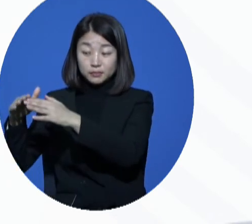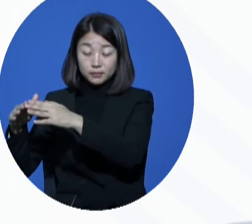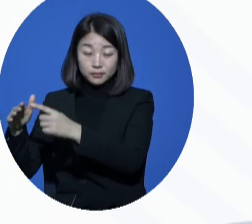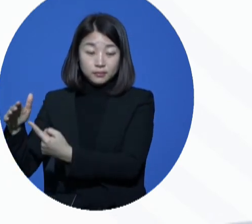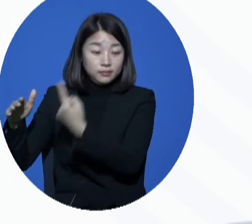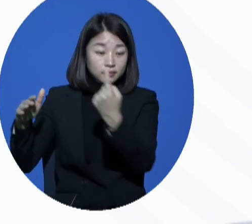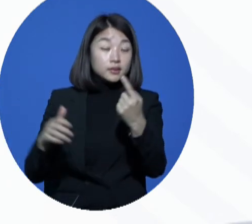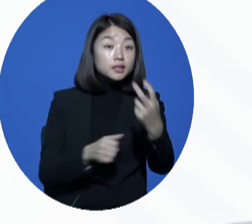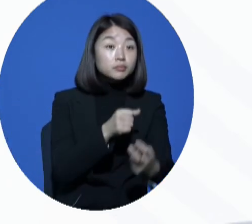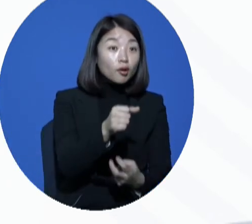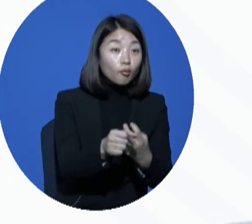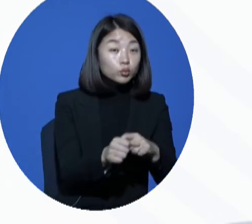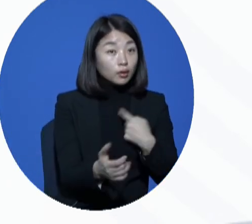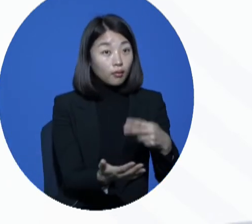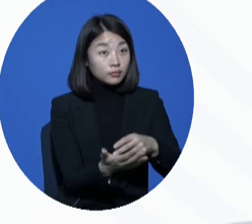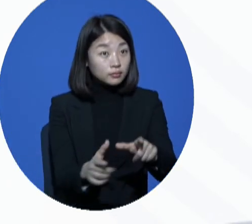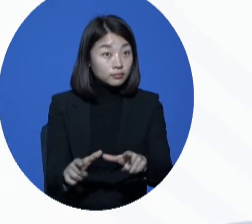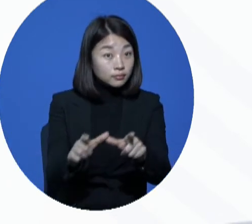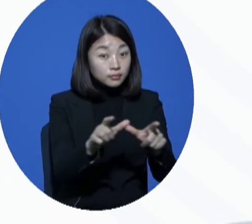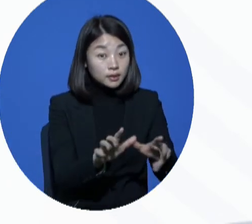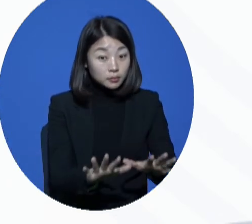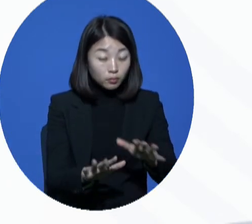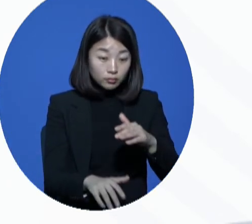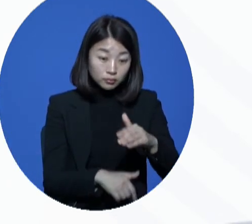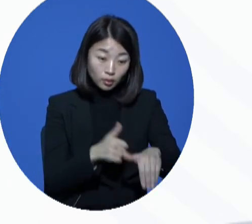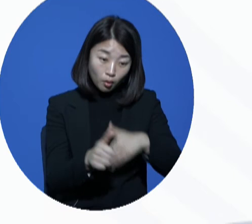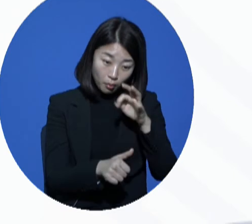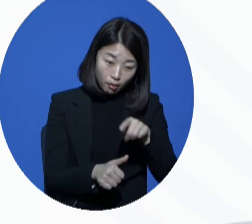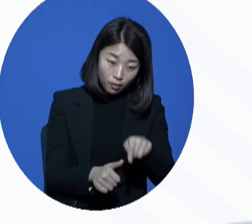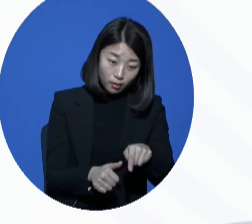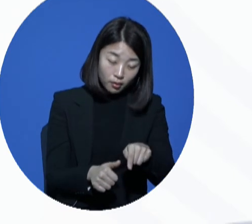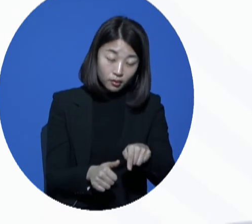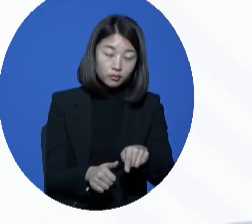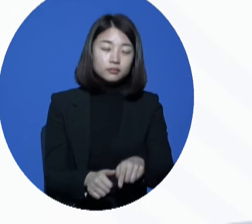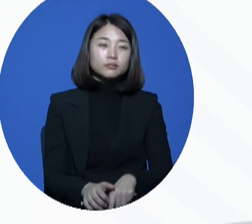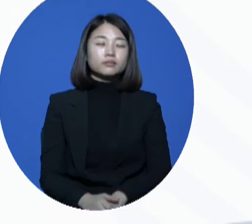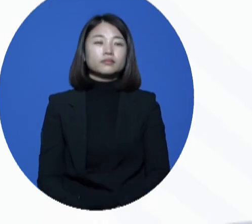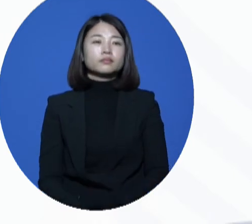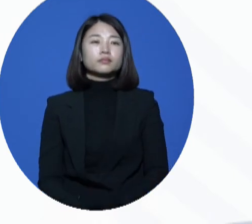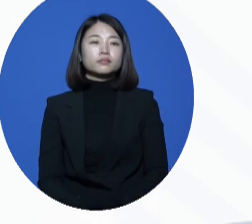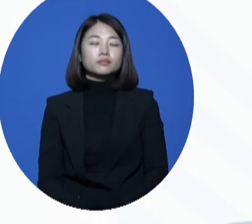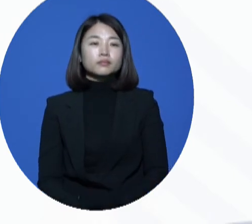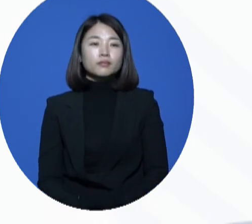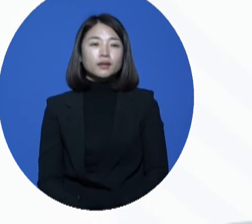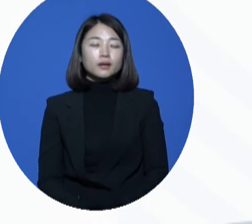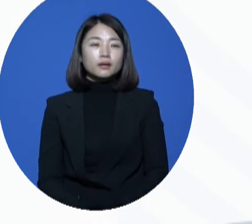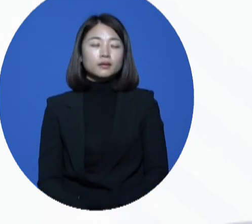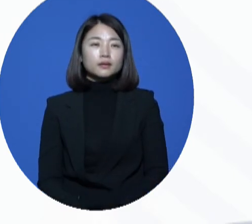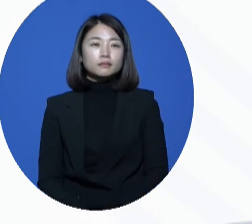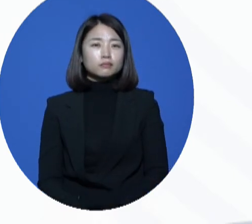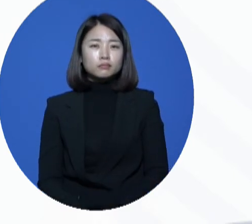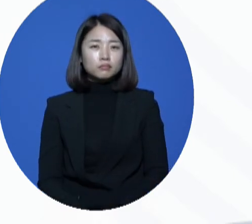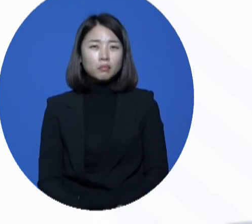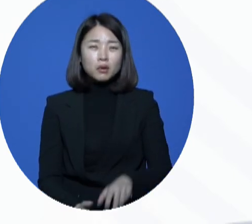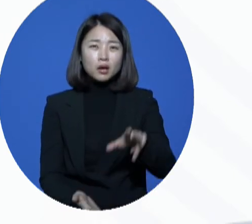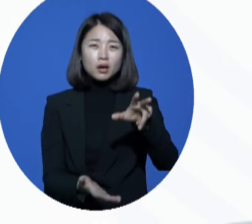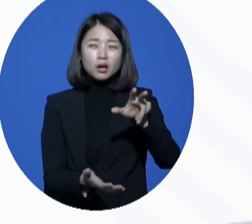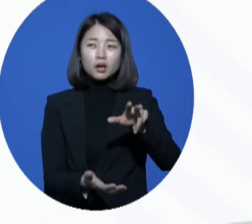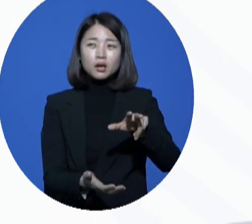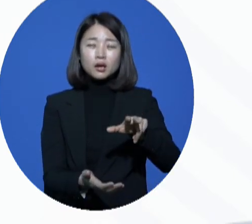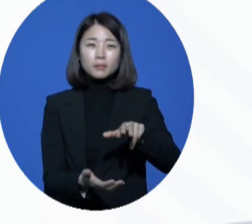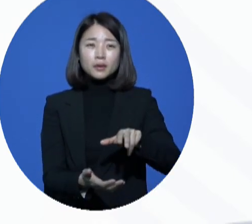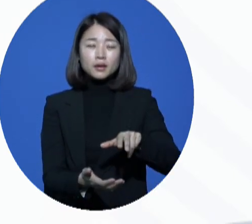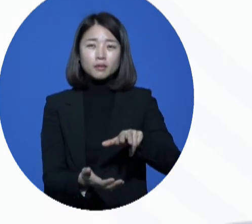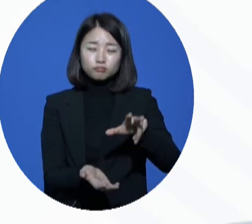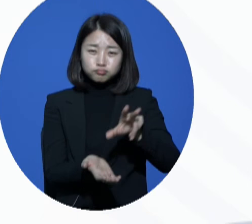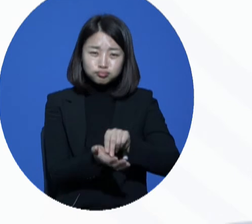지 20년이 지나서 너무 그런 그 시간 동안 소위 말하는 문제 행동이